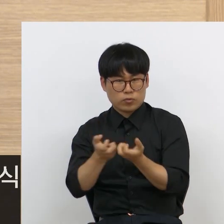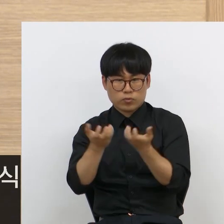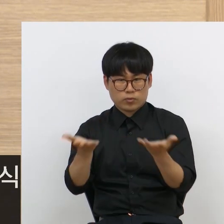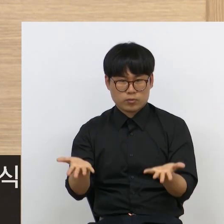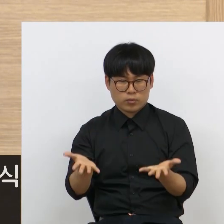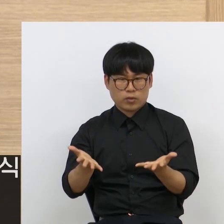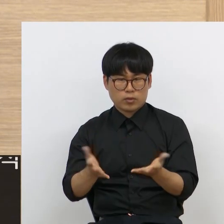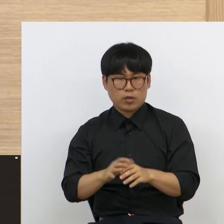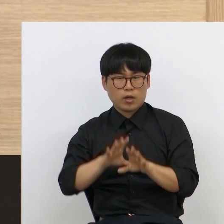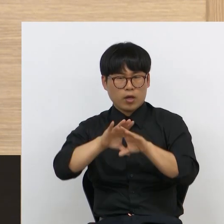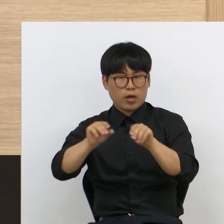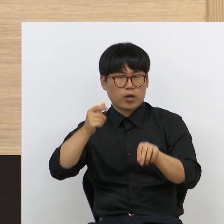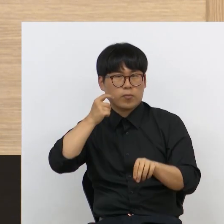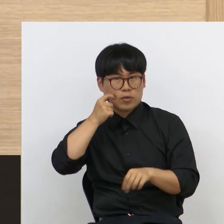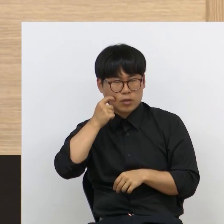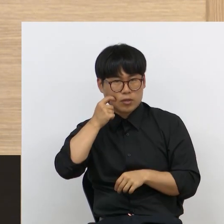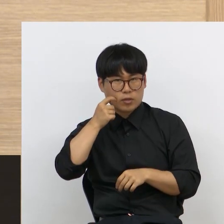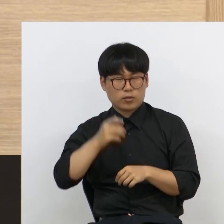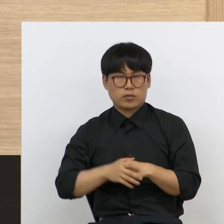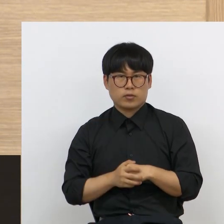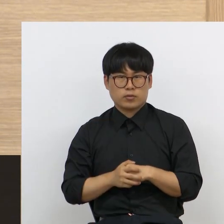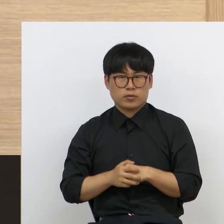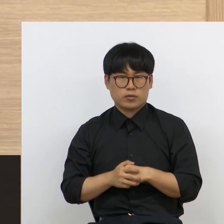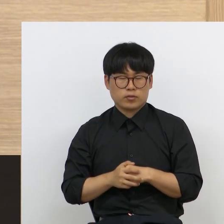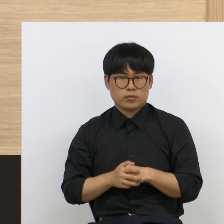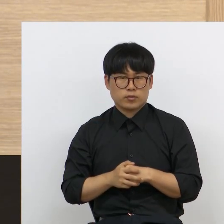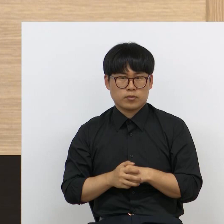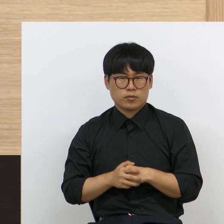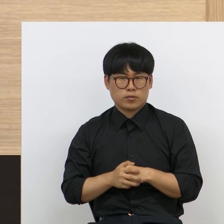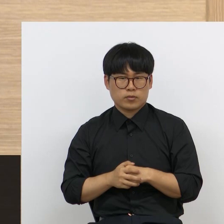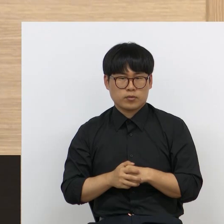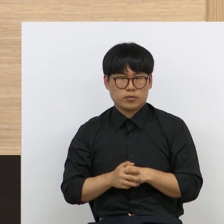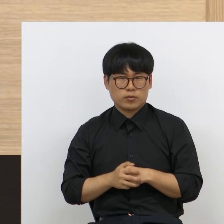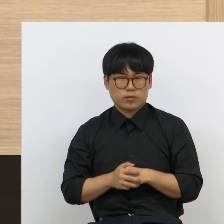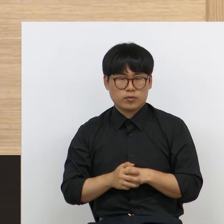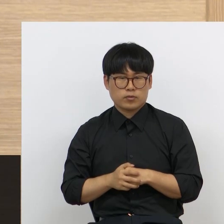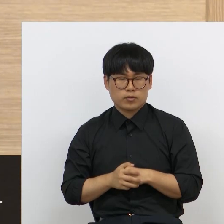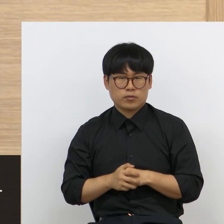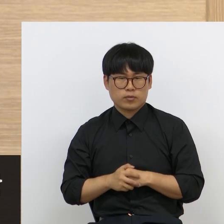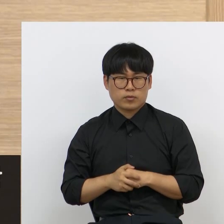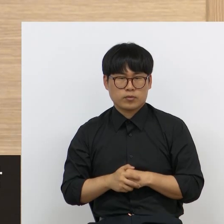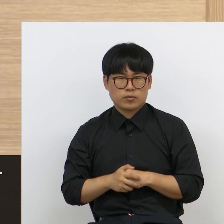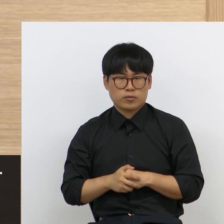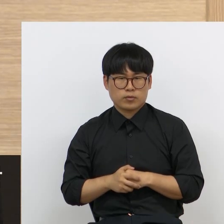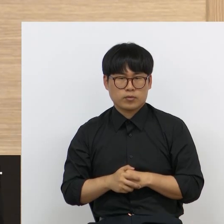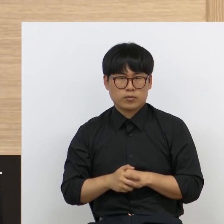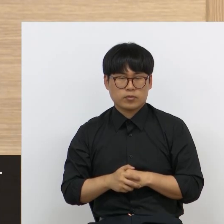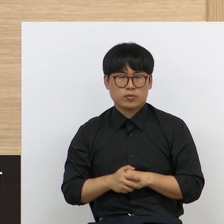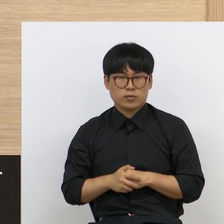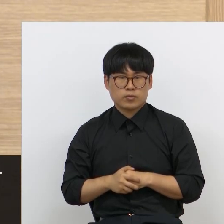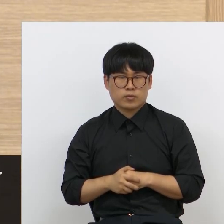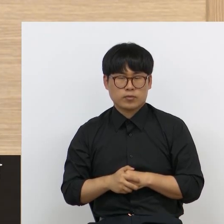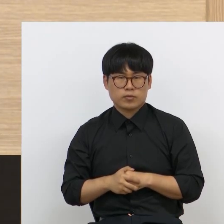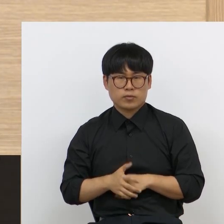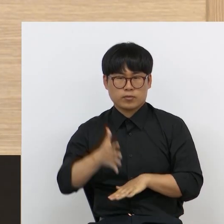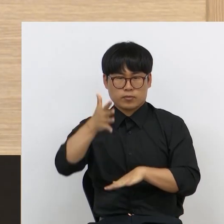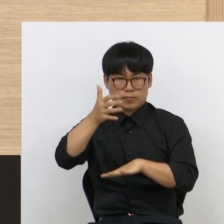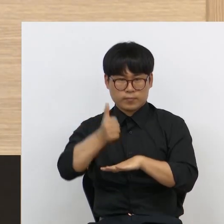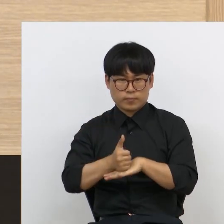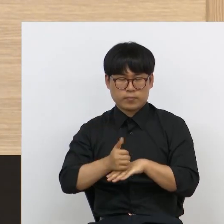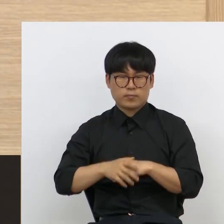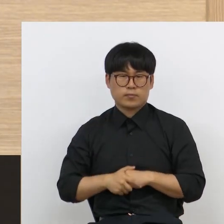우리가 풀리지 않은 의학적으로, 공학적으로 열심히 노력해야 될 겁니다. 이제 거의 마지막 장입니다.